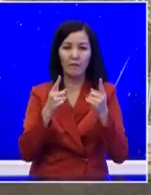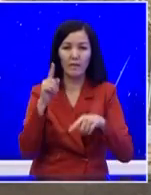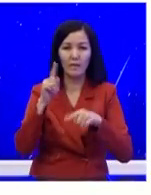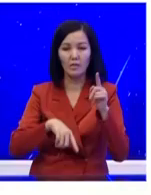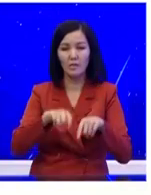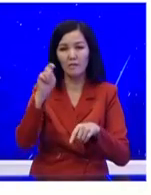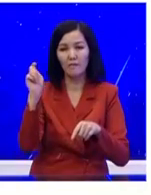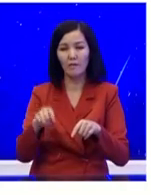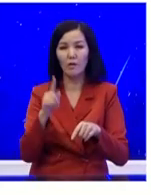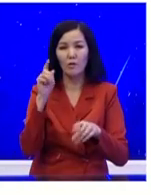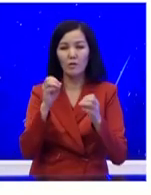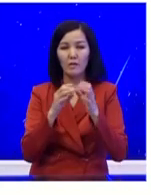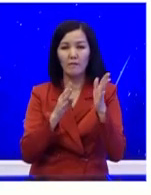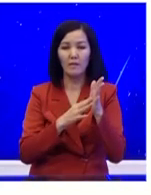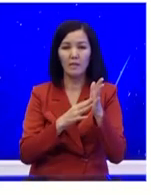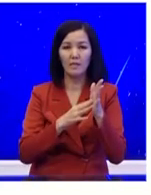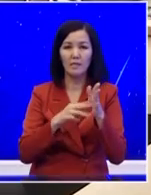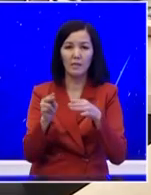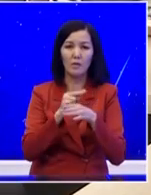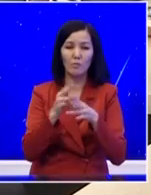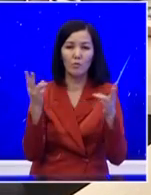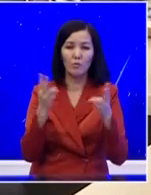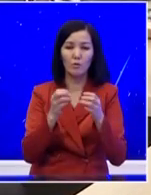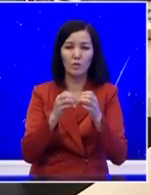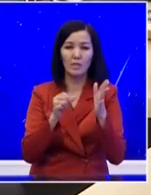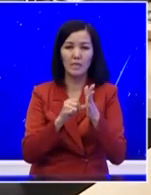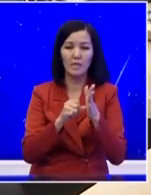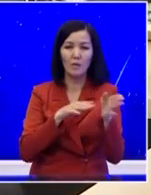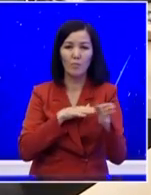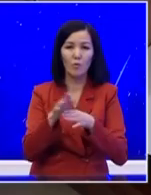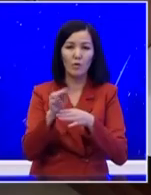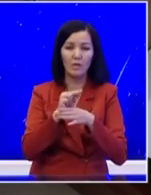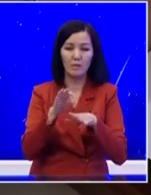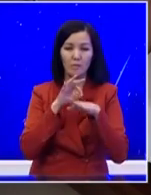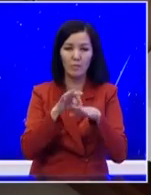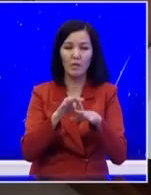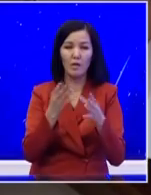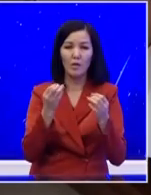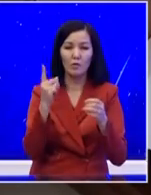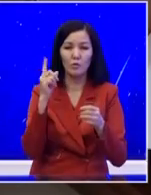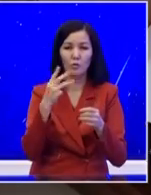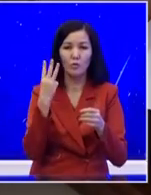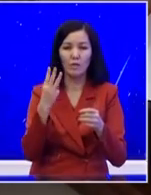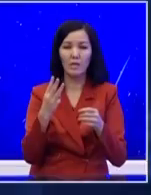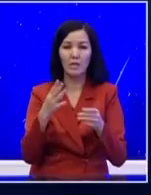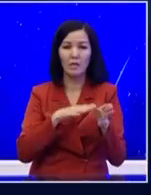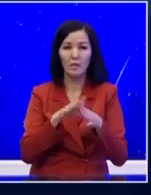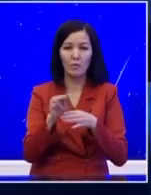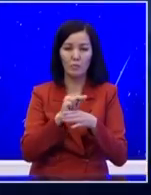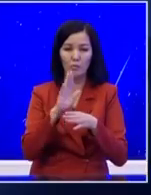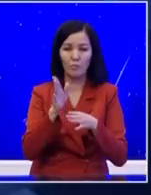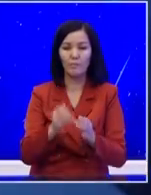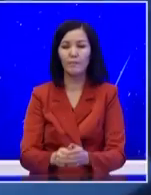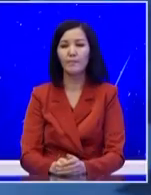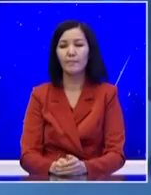войны. 119 из них подлежат ремонту, на 16 будет проведена полная реставрация и еще 103 пройдут текущий ремонт. Дамир